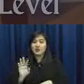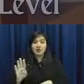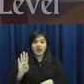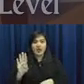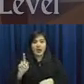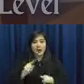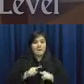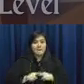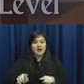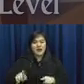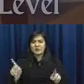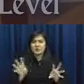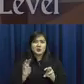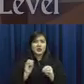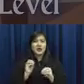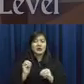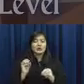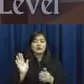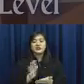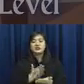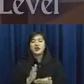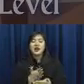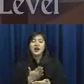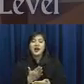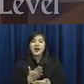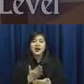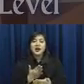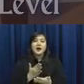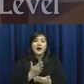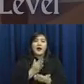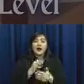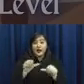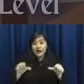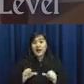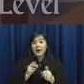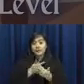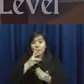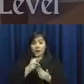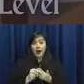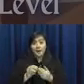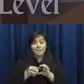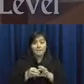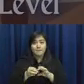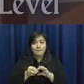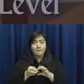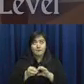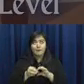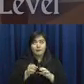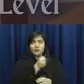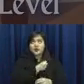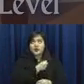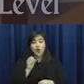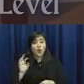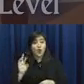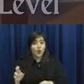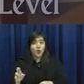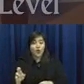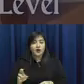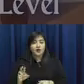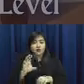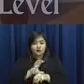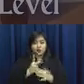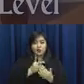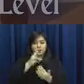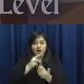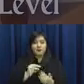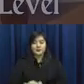Tumbok. Tumbok na tumbok mo, brother. Ako nagsasabi lang ako ng katotohanan. Alam niyo, totoo ang sinasabi ko. O, di ba? Alam niyo,